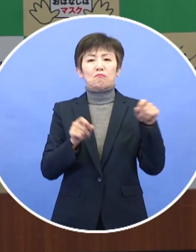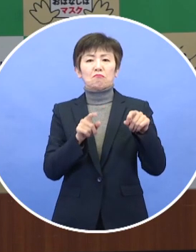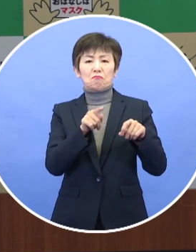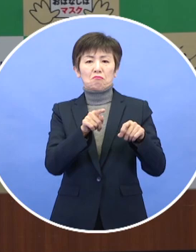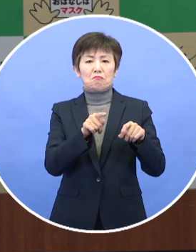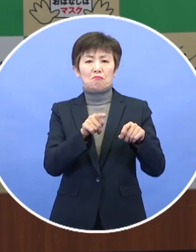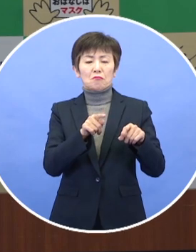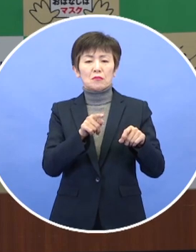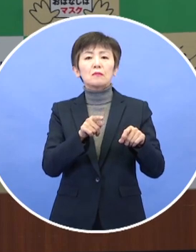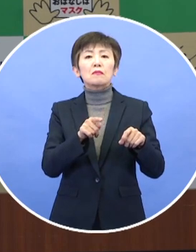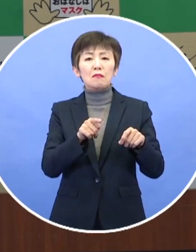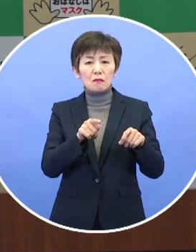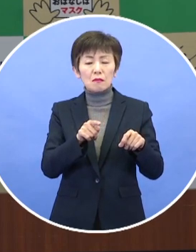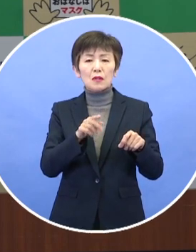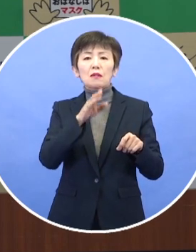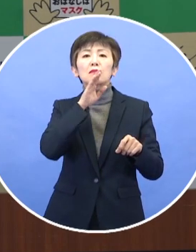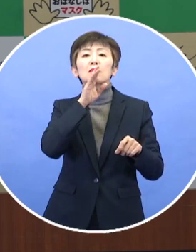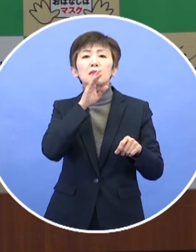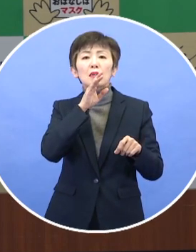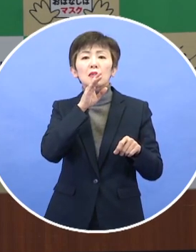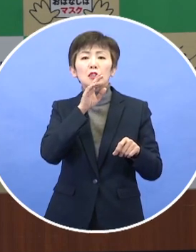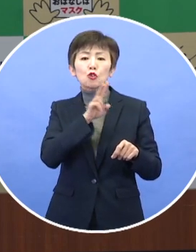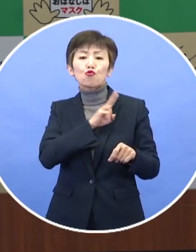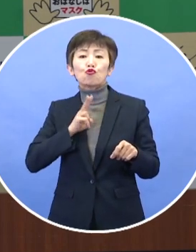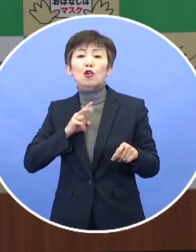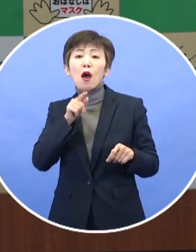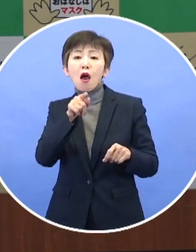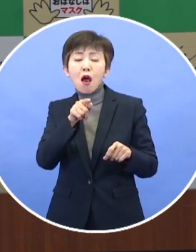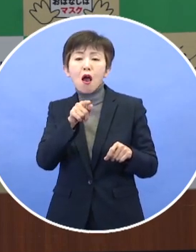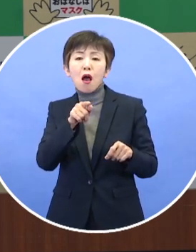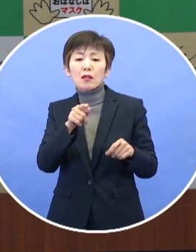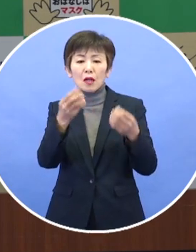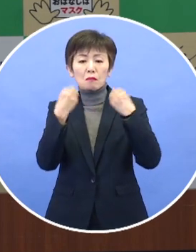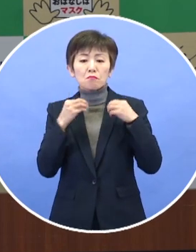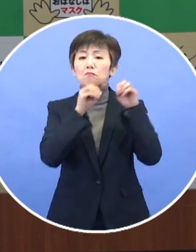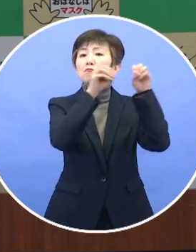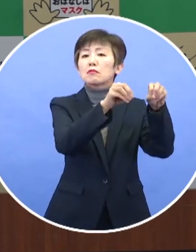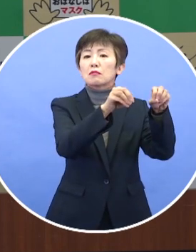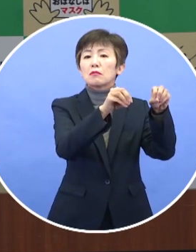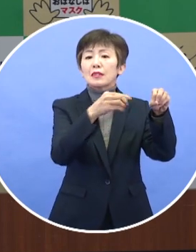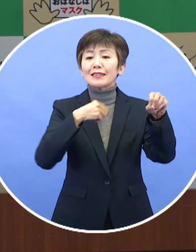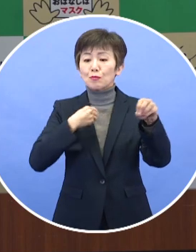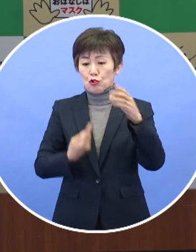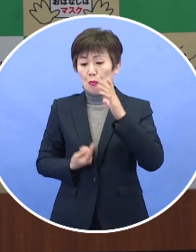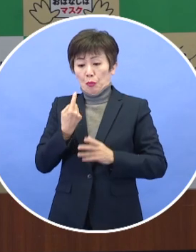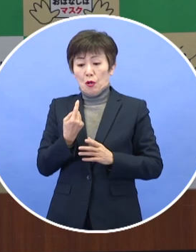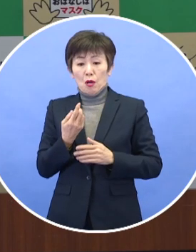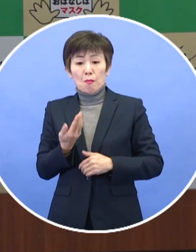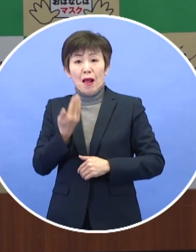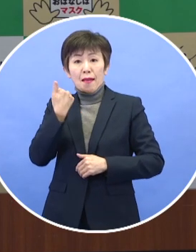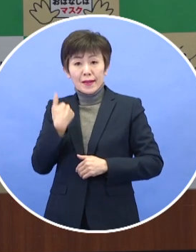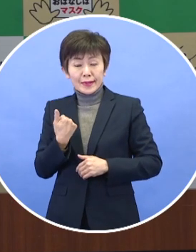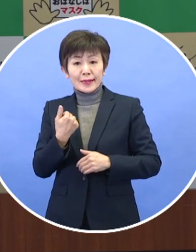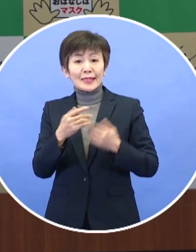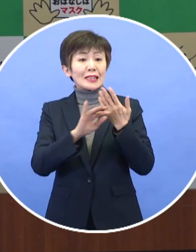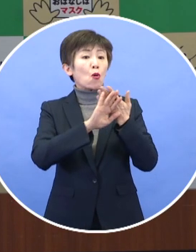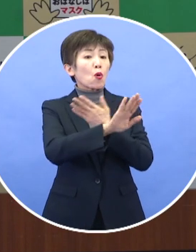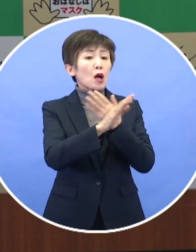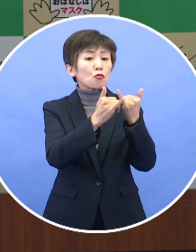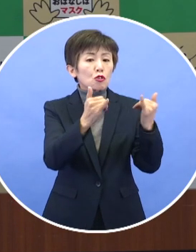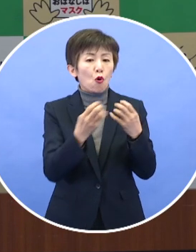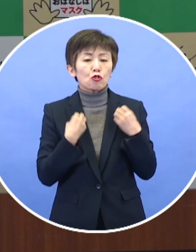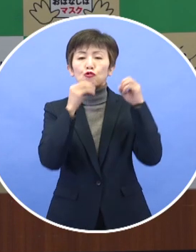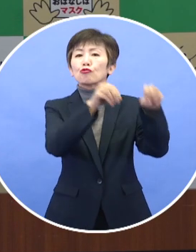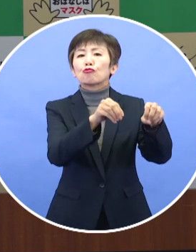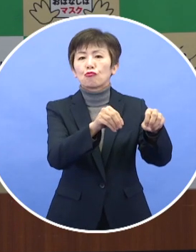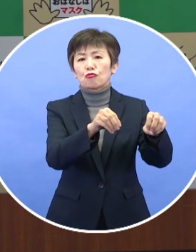世代時間が2日ということは、もう2日経てばですね、人にうつしている、発症する前からうつしている、まあ、そういう可能性がありますので、ご